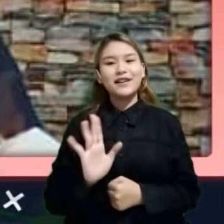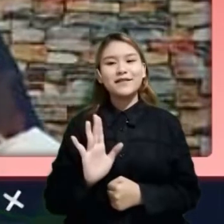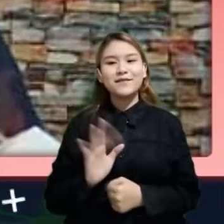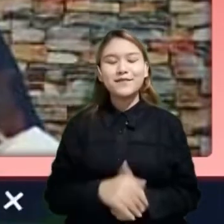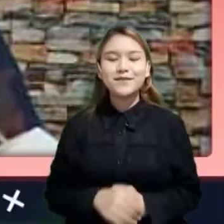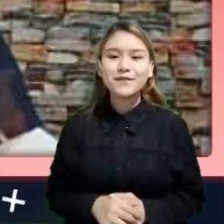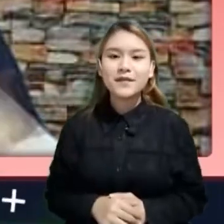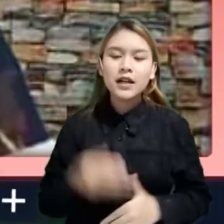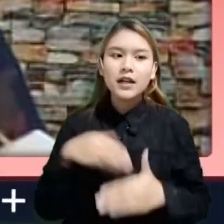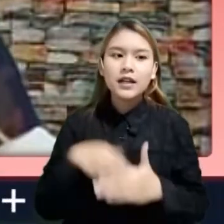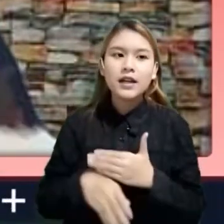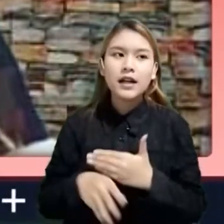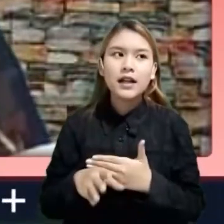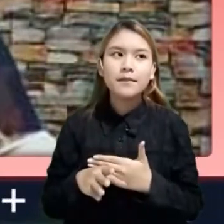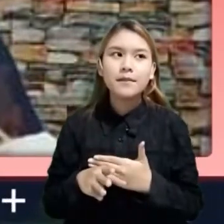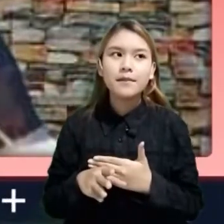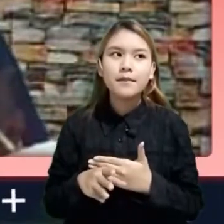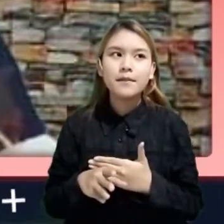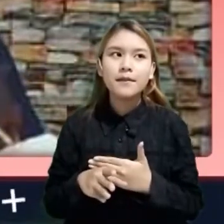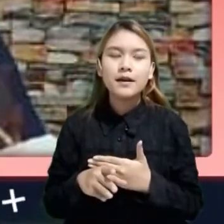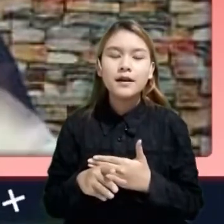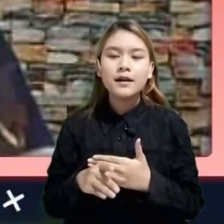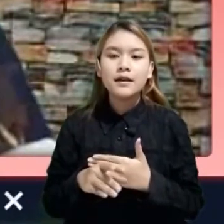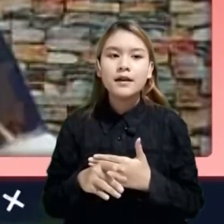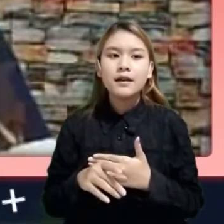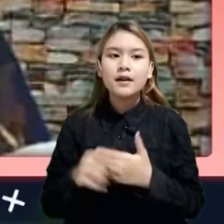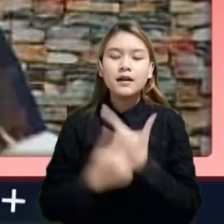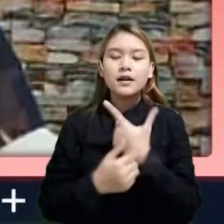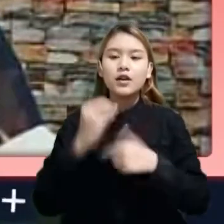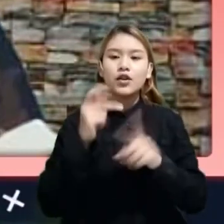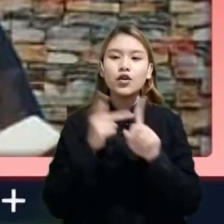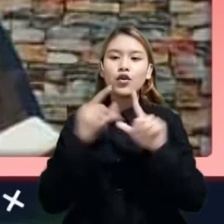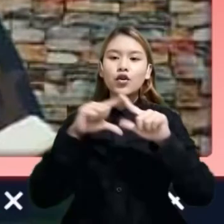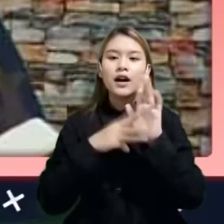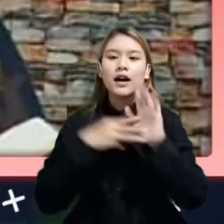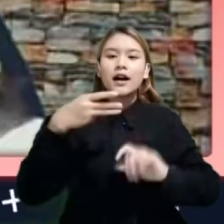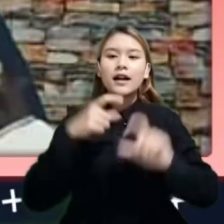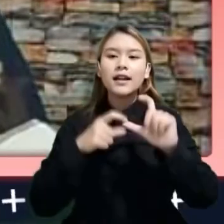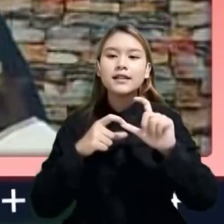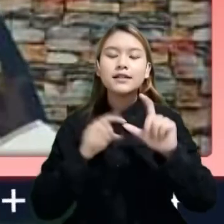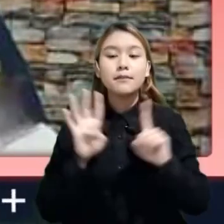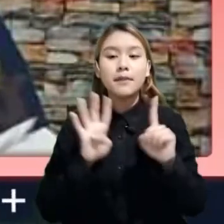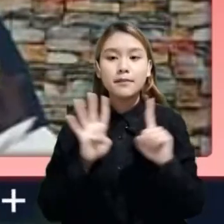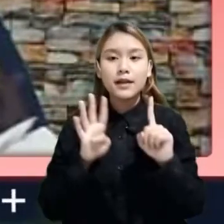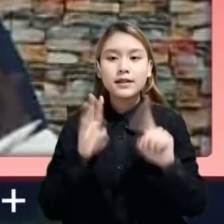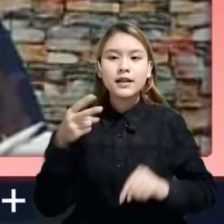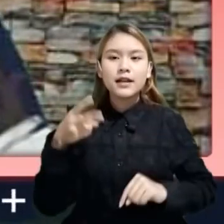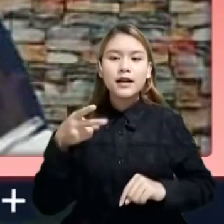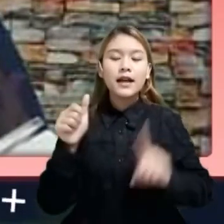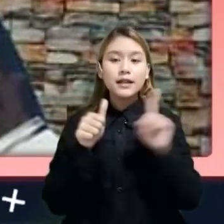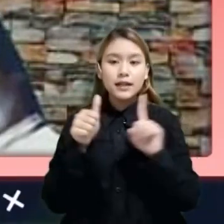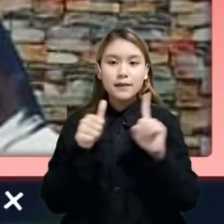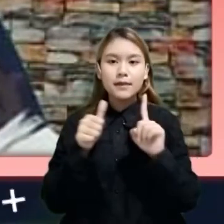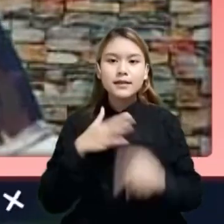yang ke-14 tadi, Yohanes pasal yang ke-14 ayat yang ke-16, saya baca sekali lagi